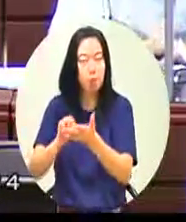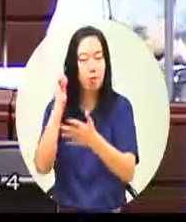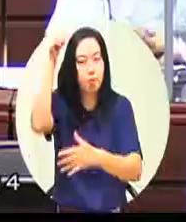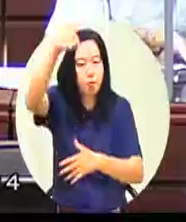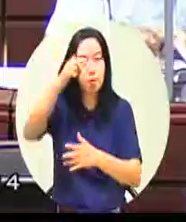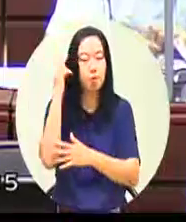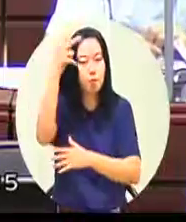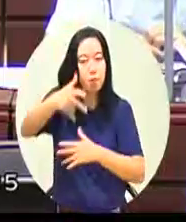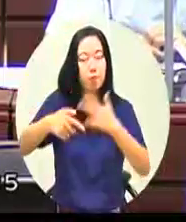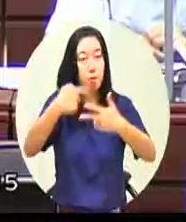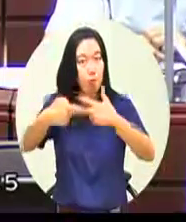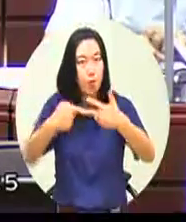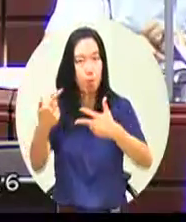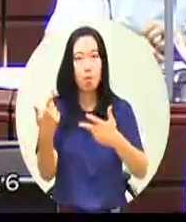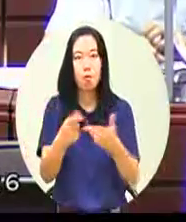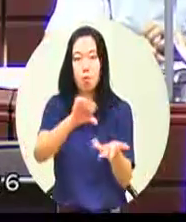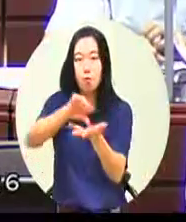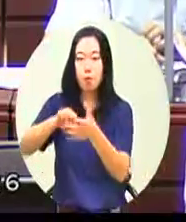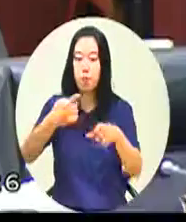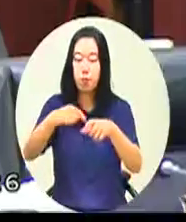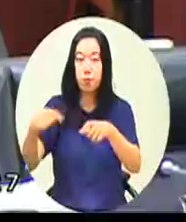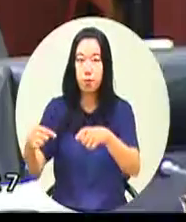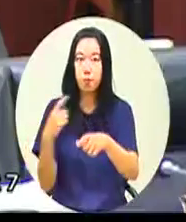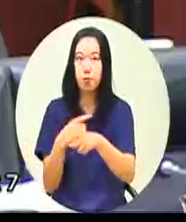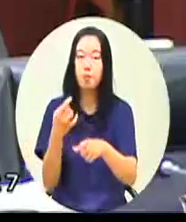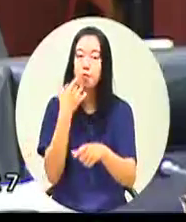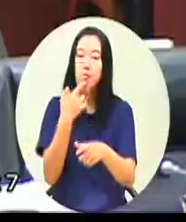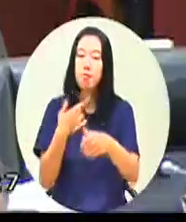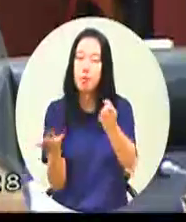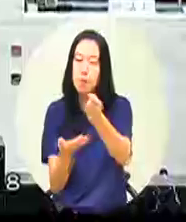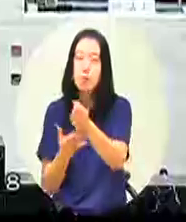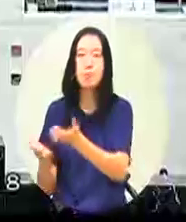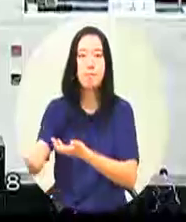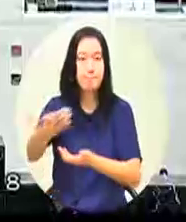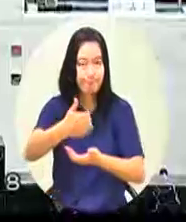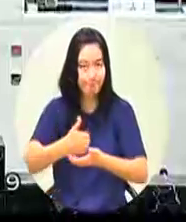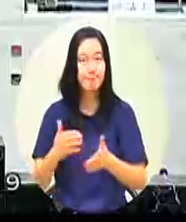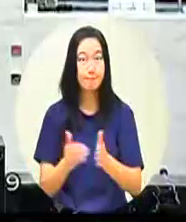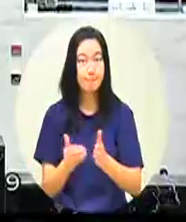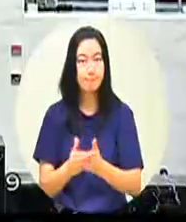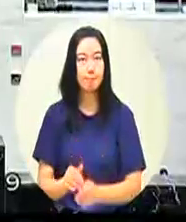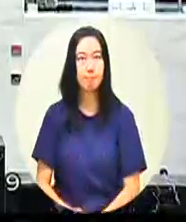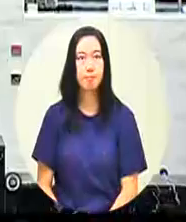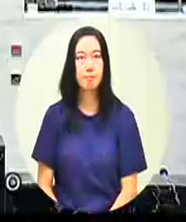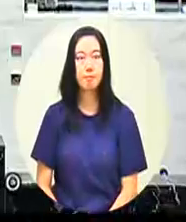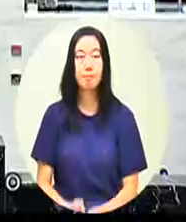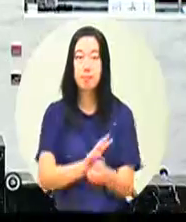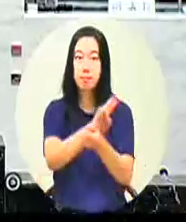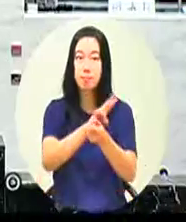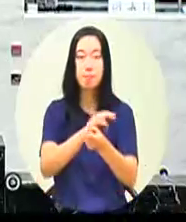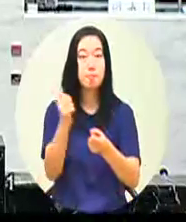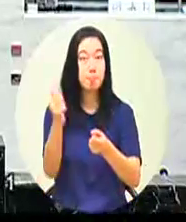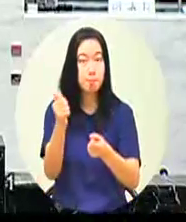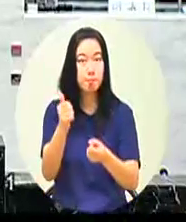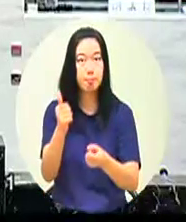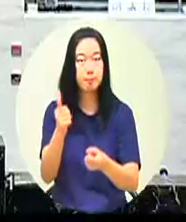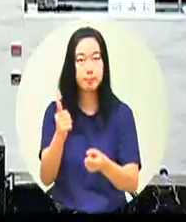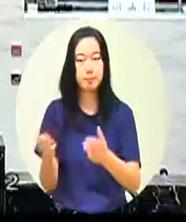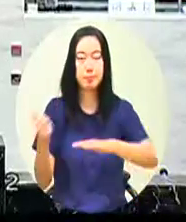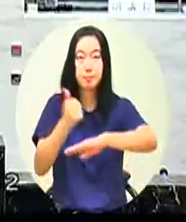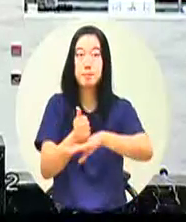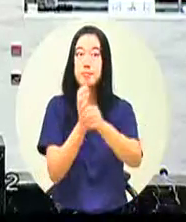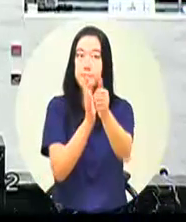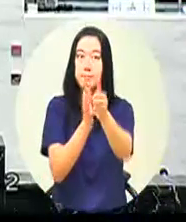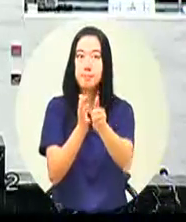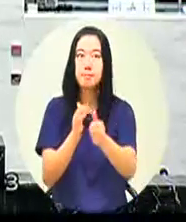都可以那个收成，这样子啊，谢谢。 好，接着请林富宝议员质询，以何全峰议员